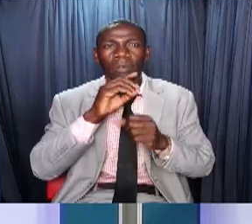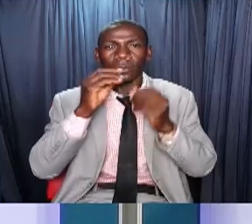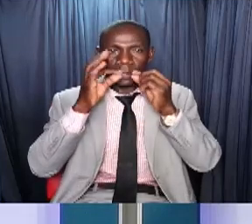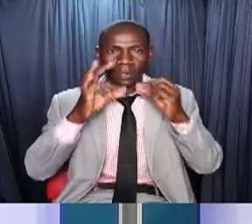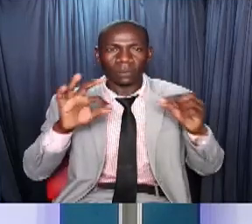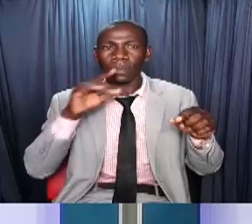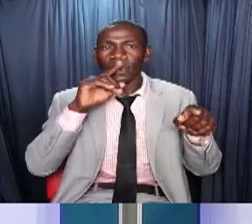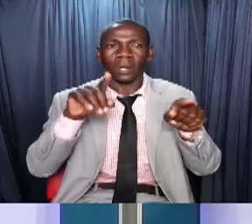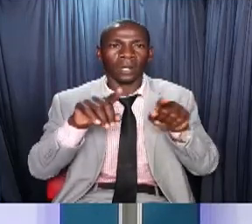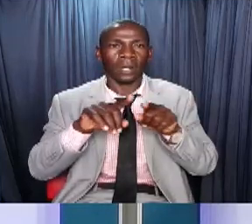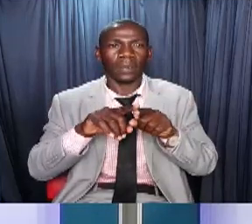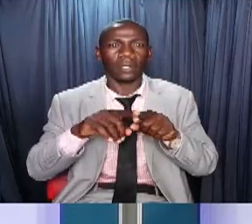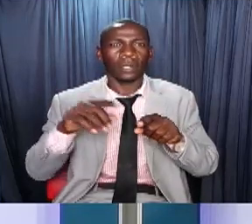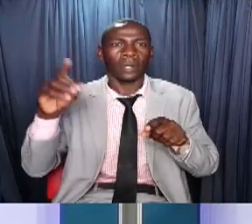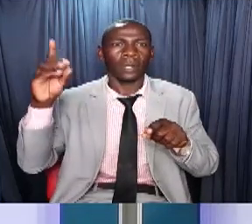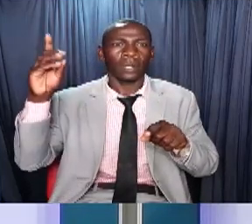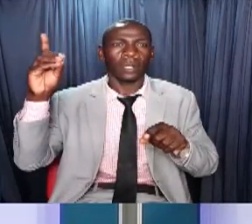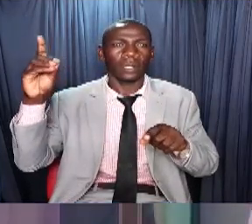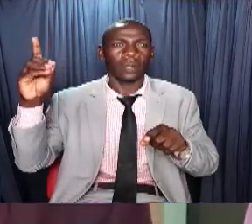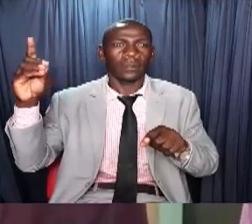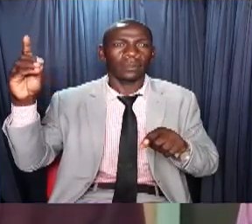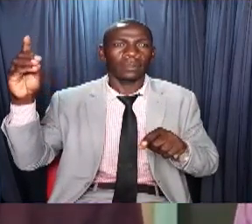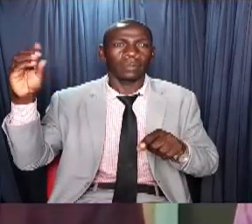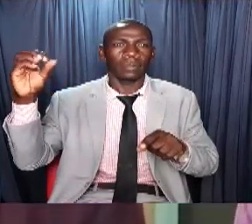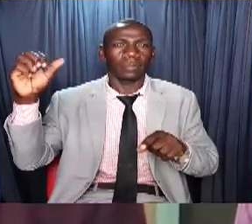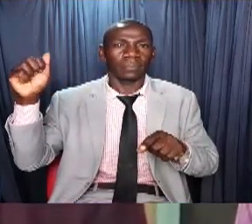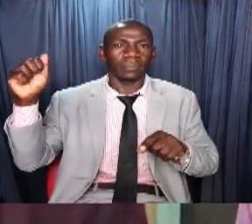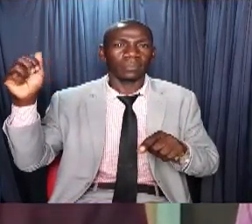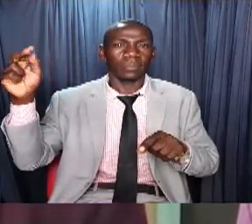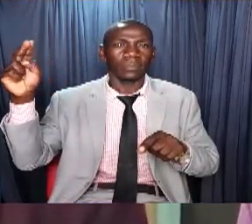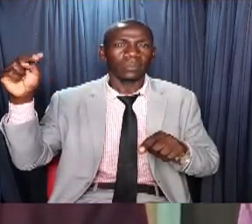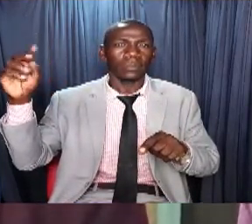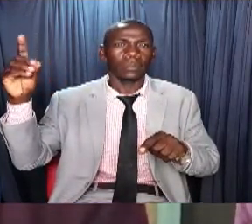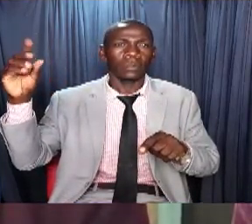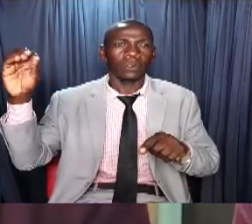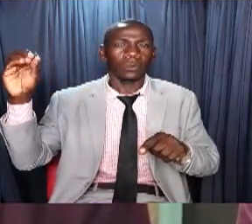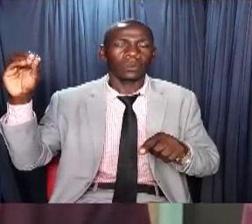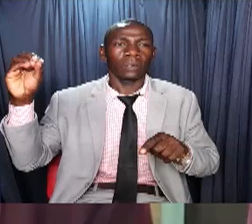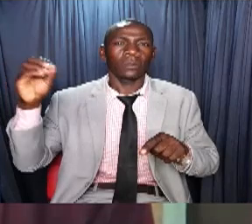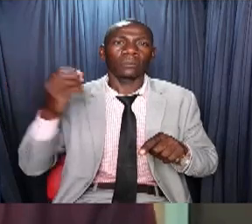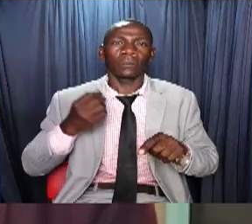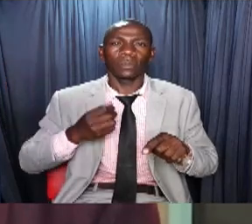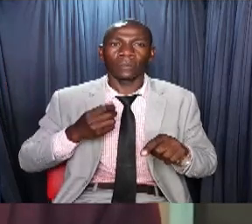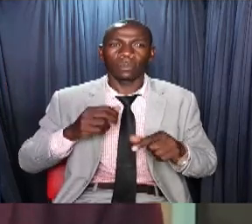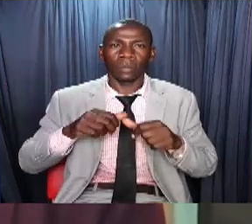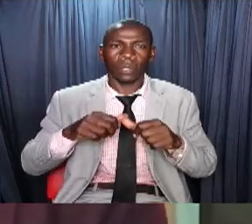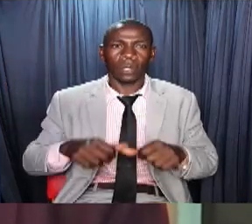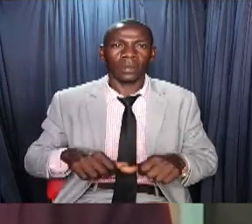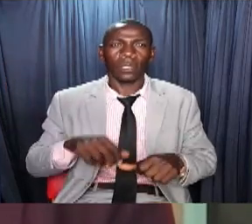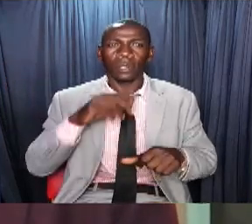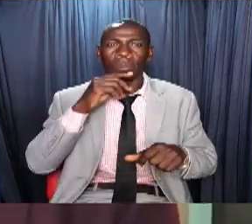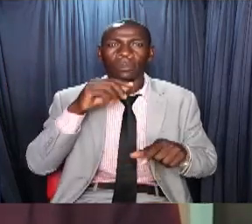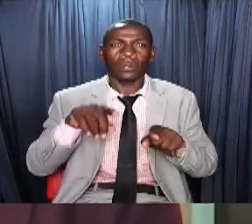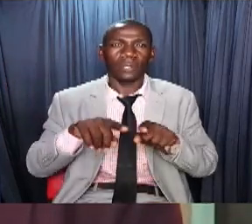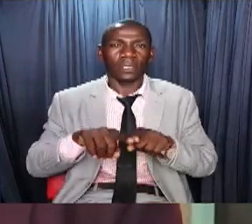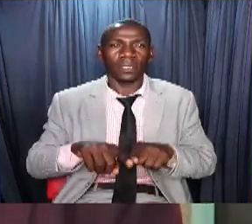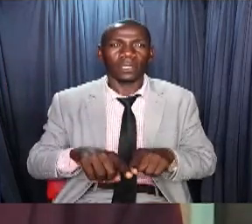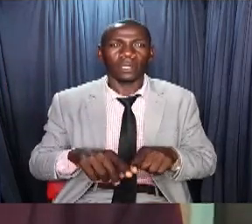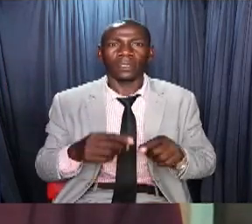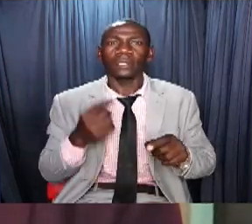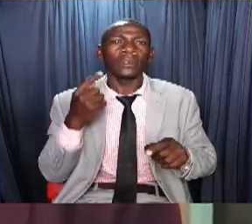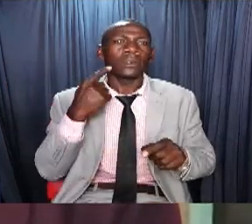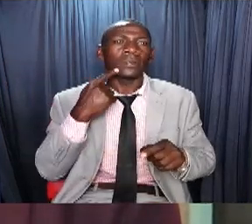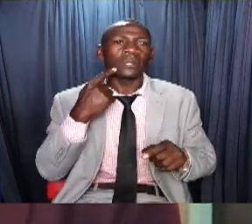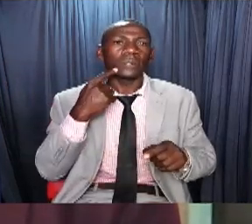ya ndugu Ndango Mwazaha Njeka na dada Luvuno Mbega Mwembe. Ndugu anaishi Kadzao Kitui